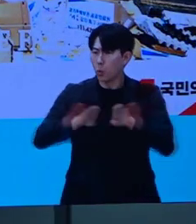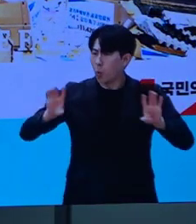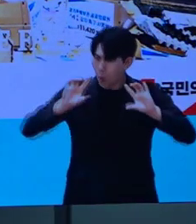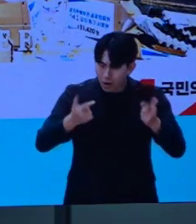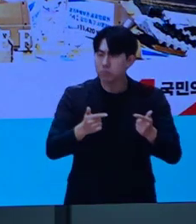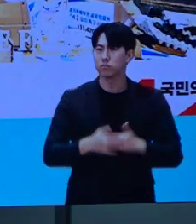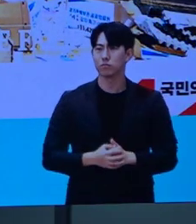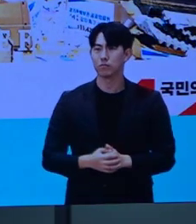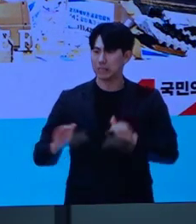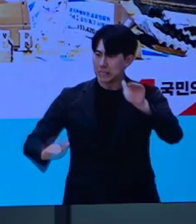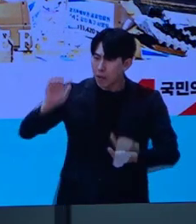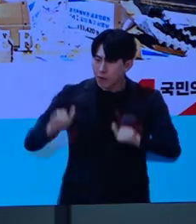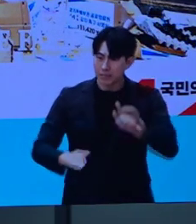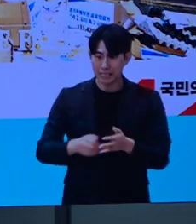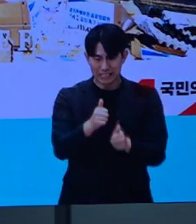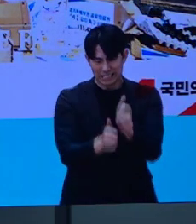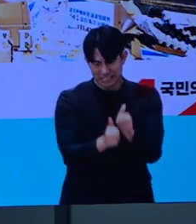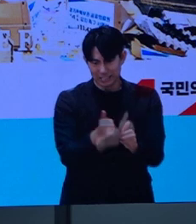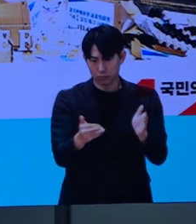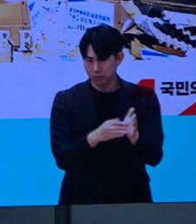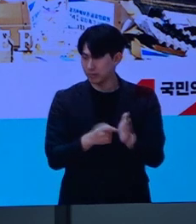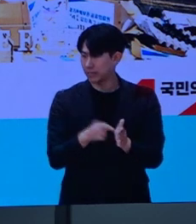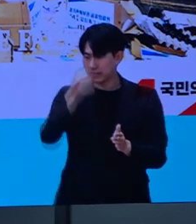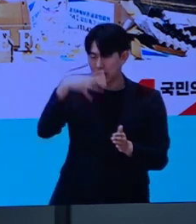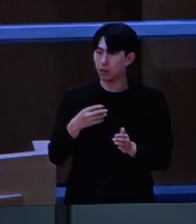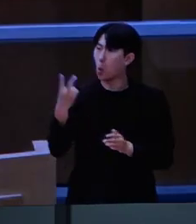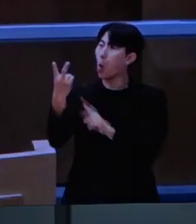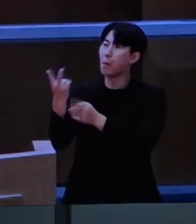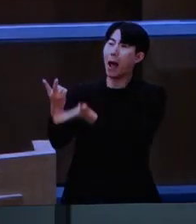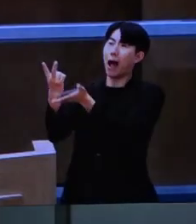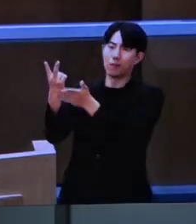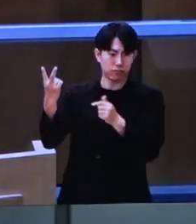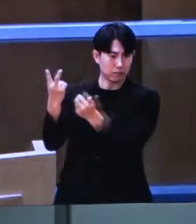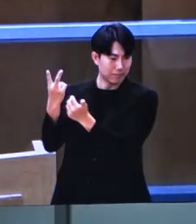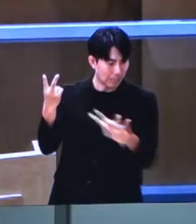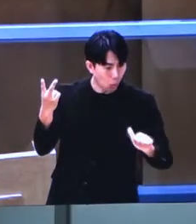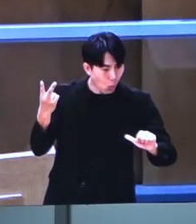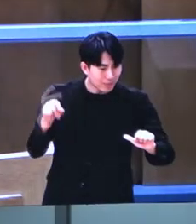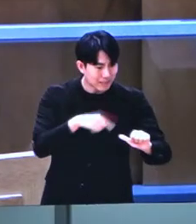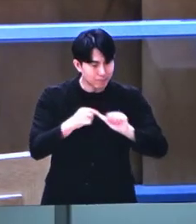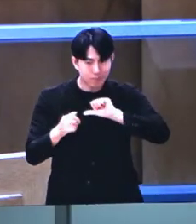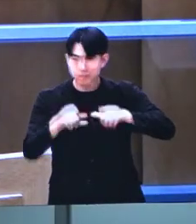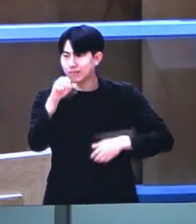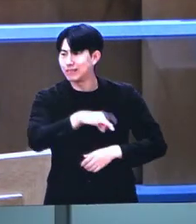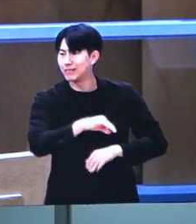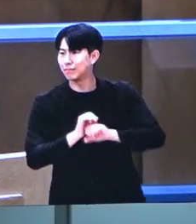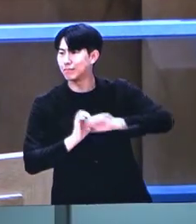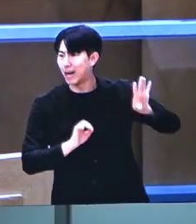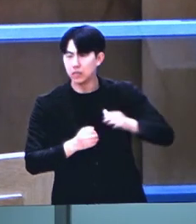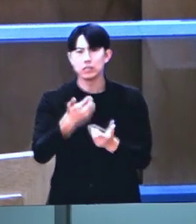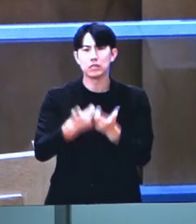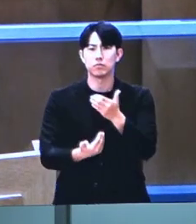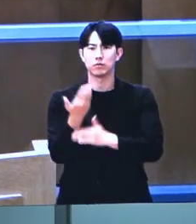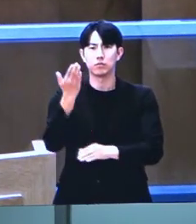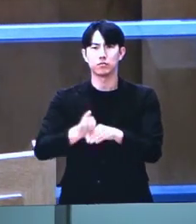시군 간 경쟁을 붙이고 들러리를 세워서 반목과 갈등, 혼란만 부추기고 있습니다.